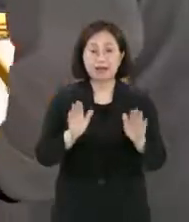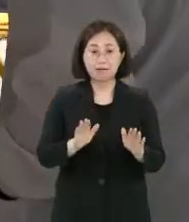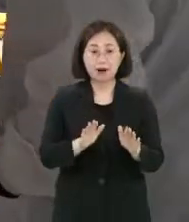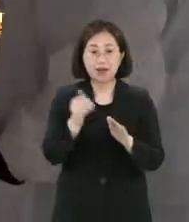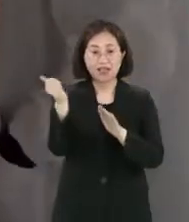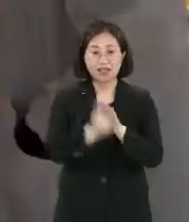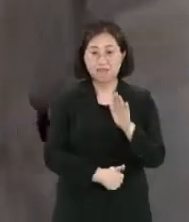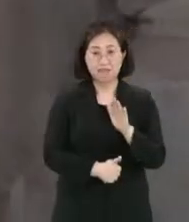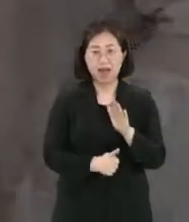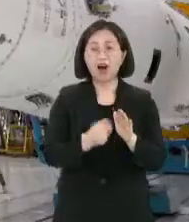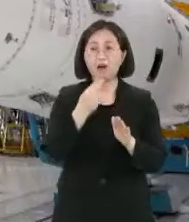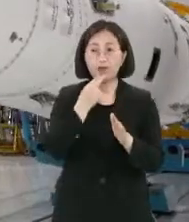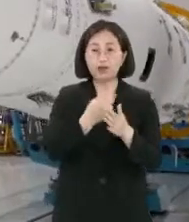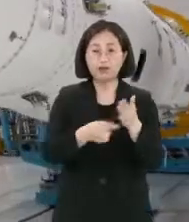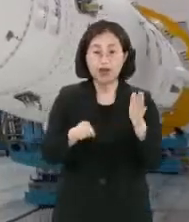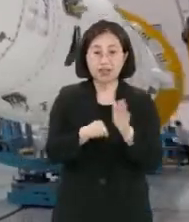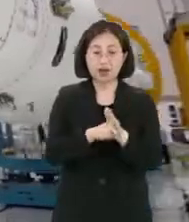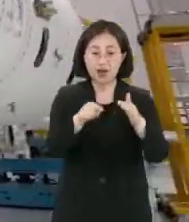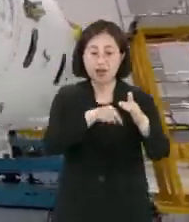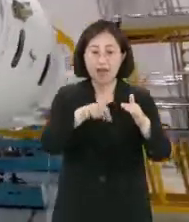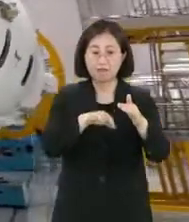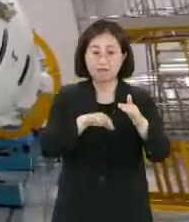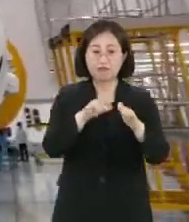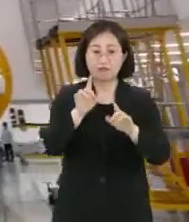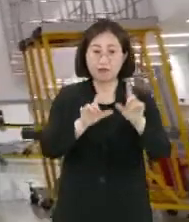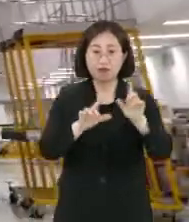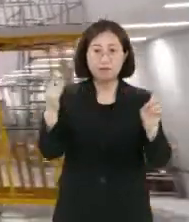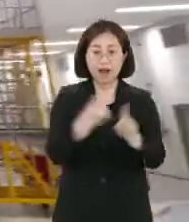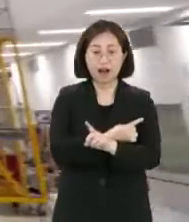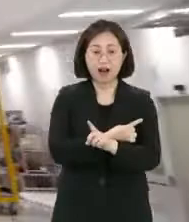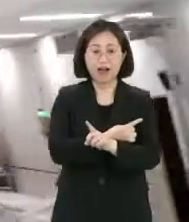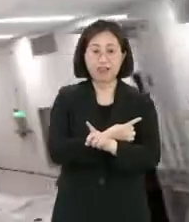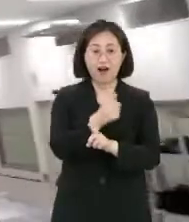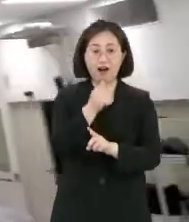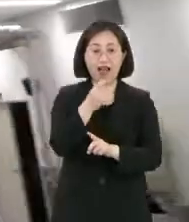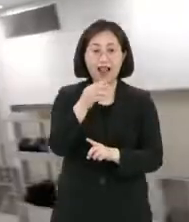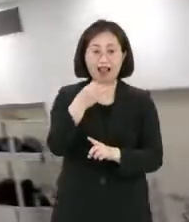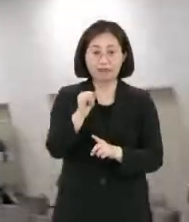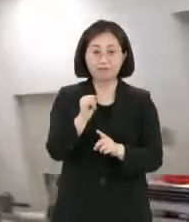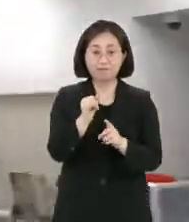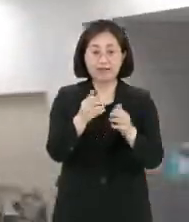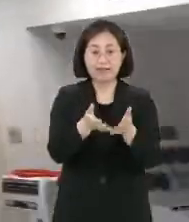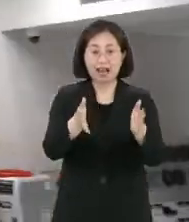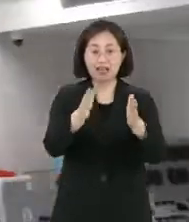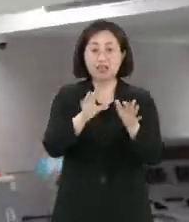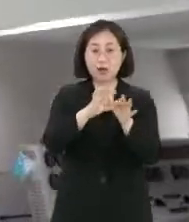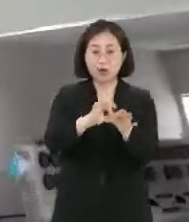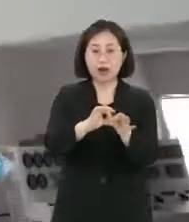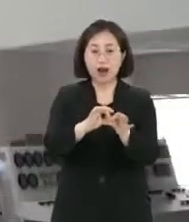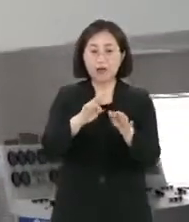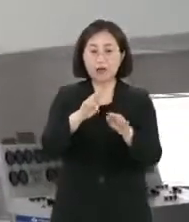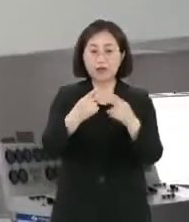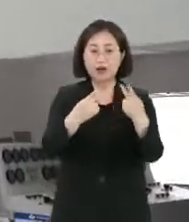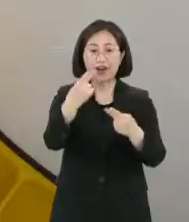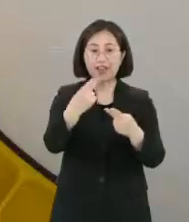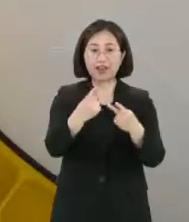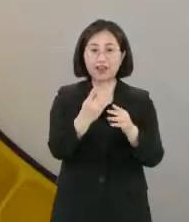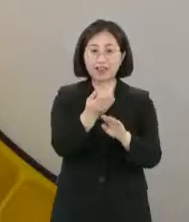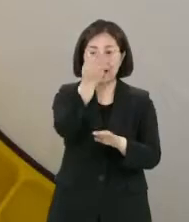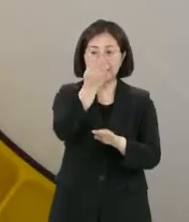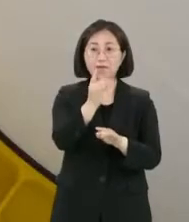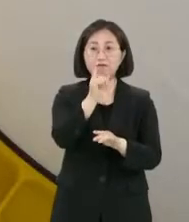실패 확률을 낮추기 위해 아예 내부 구조를 바꿔서 헬륨 탱크를 고정시키고 균열이 생겼던 상단부도